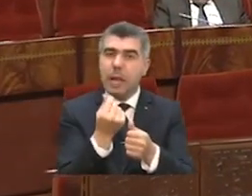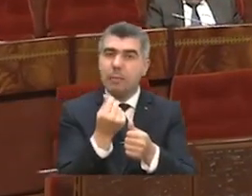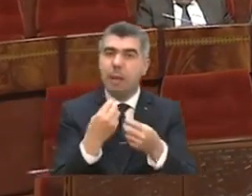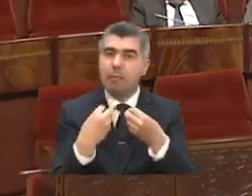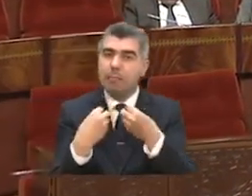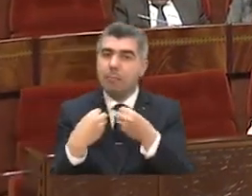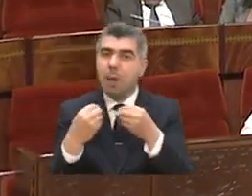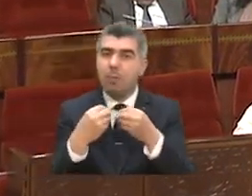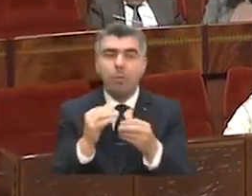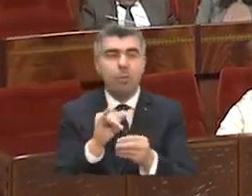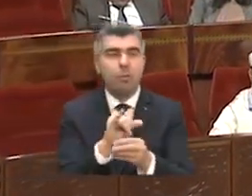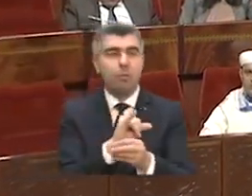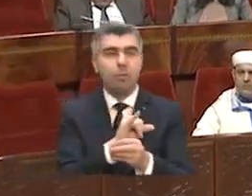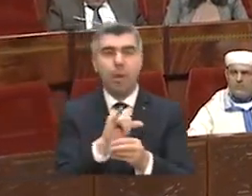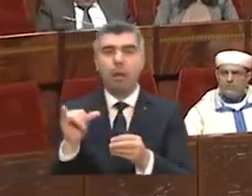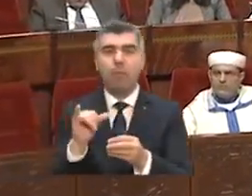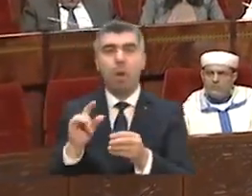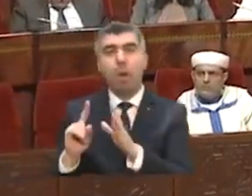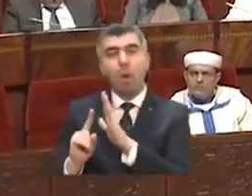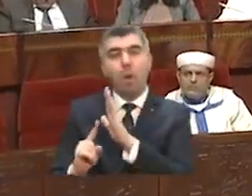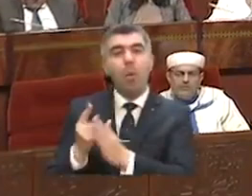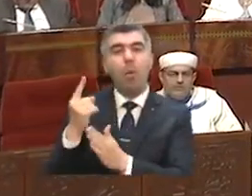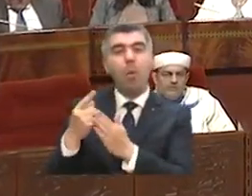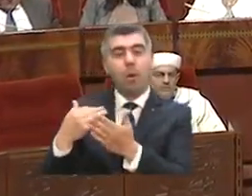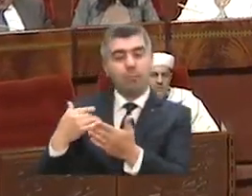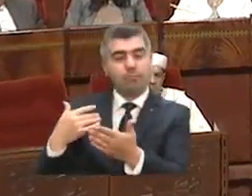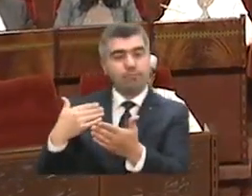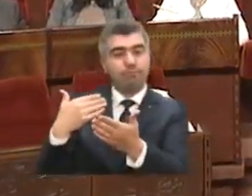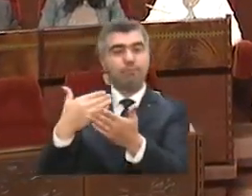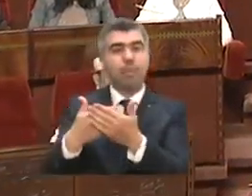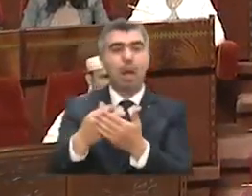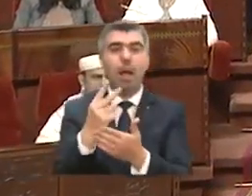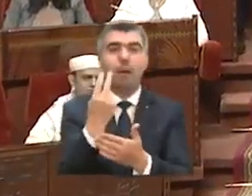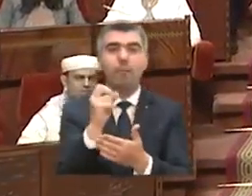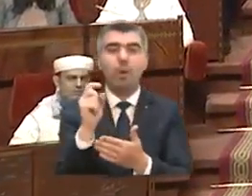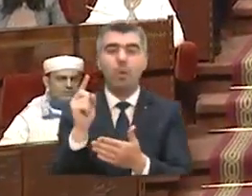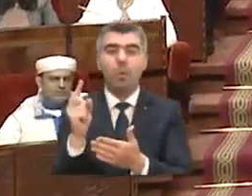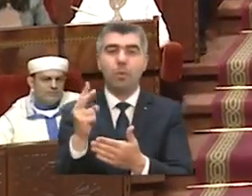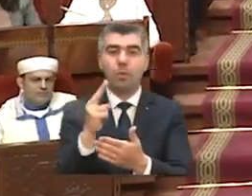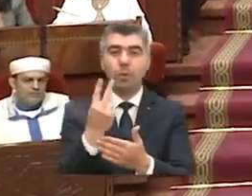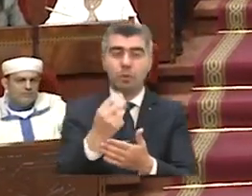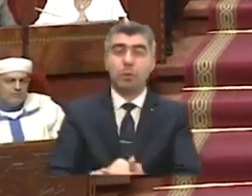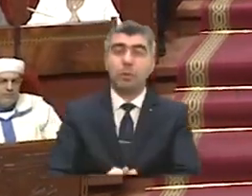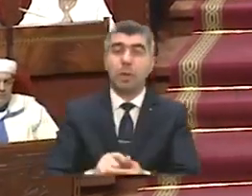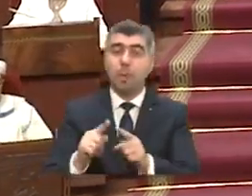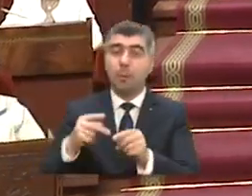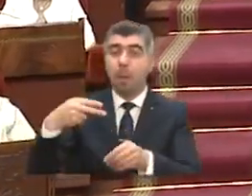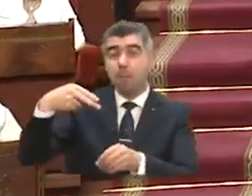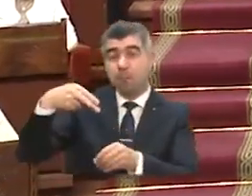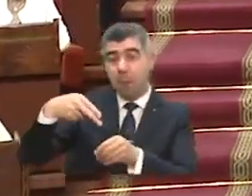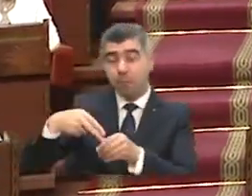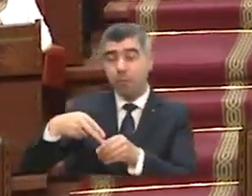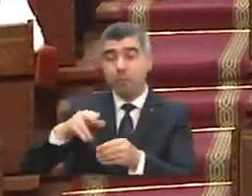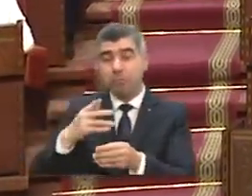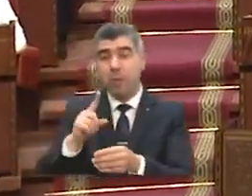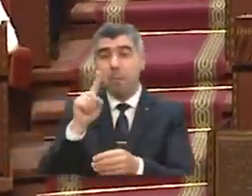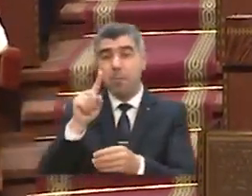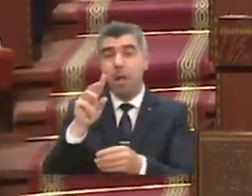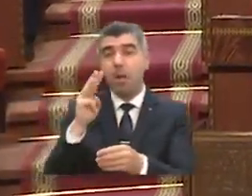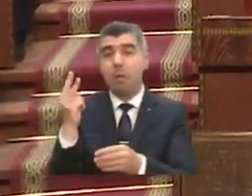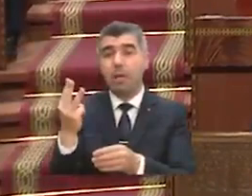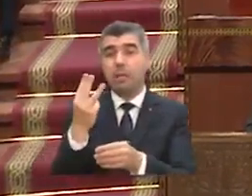وغير مسبوقة منذ بداية 2022، حيث تجاوز أسعار البترول سقف 133